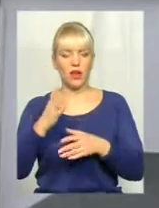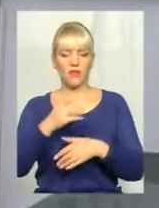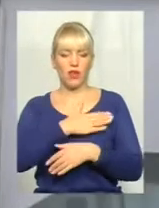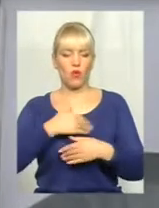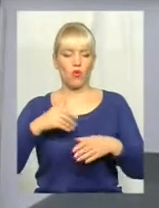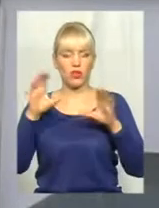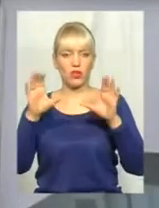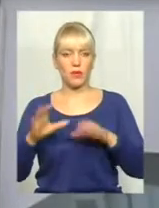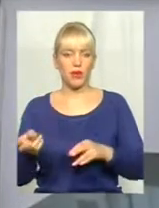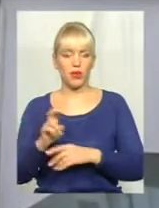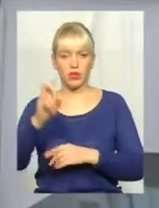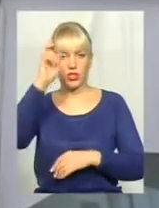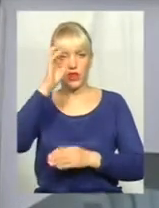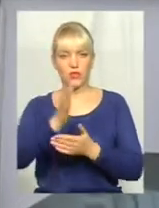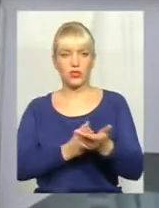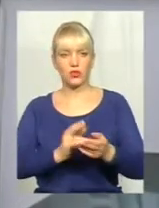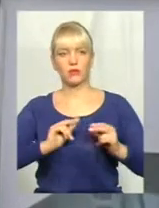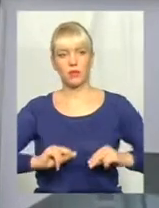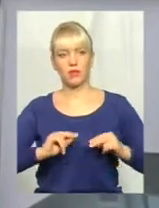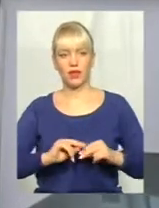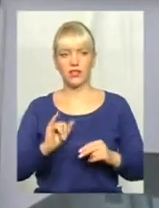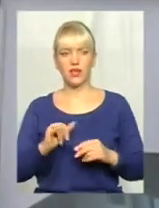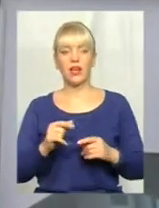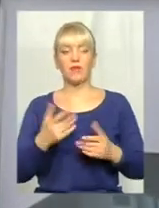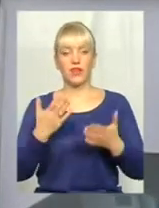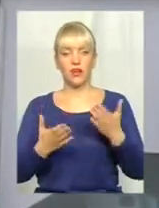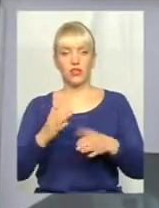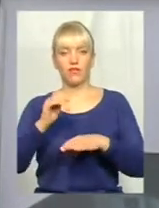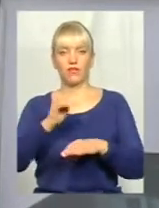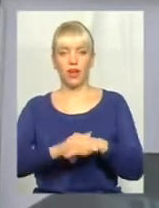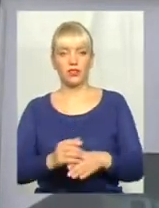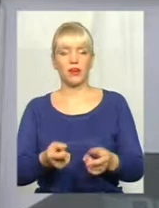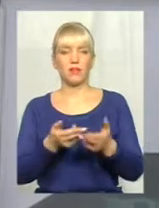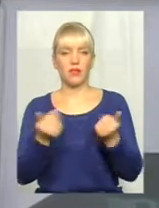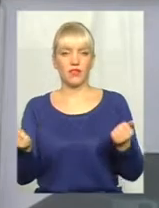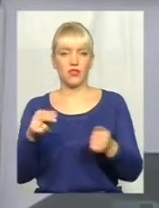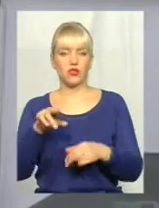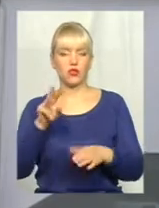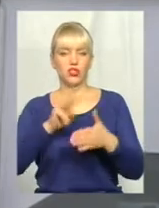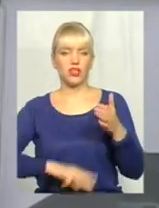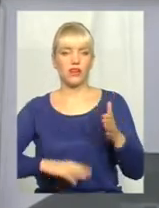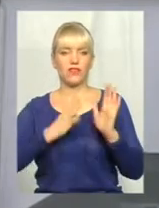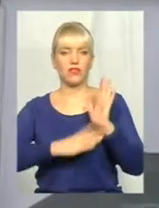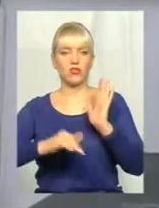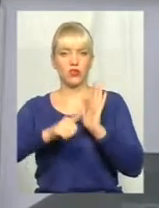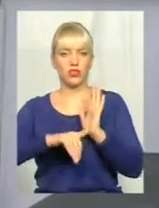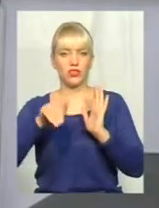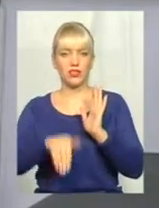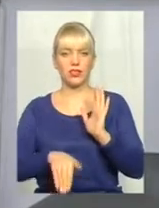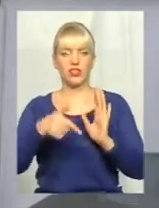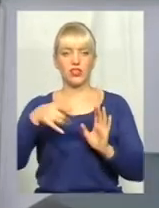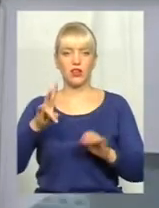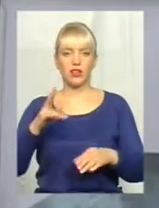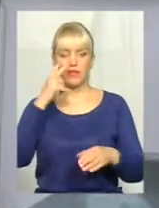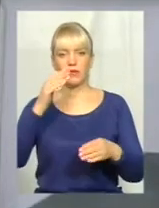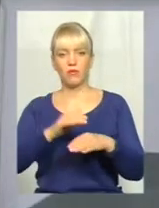приходить Державна служба праці, і якщо факт підтверджується, штраф очікує 96 тисяч гривень. От